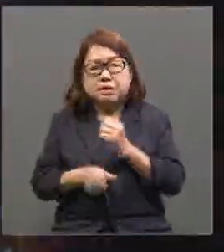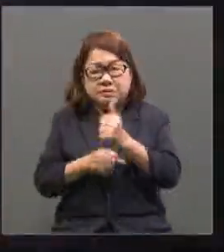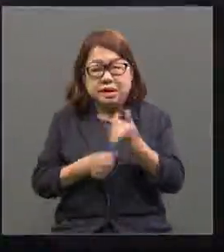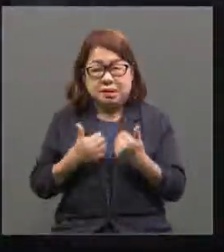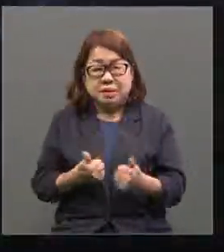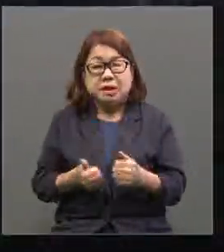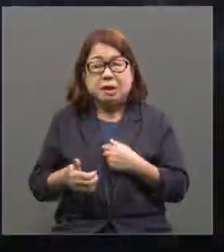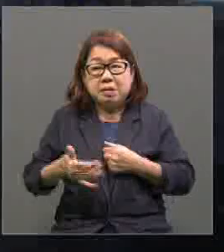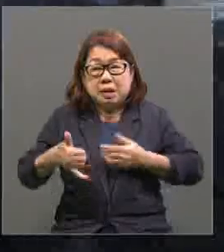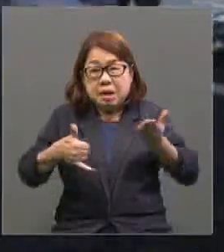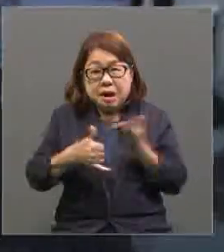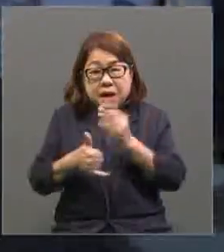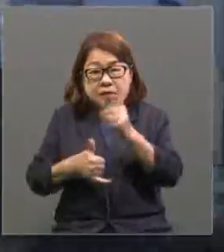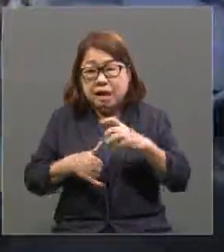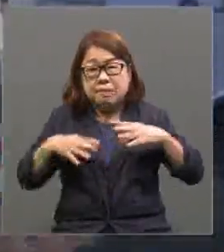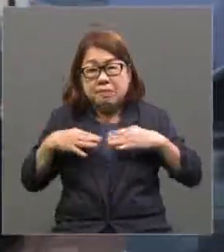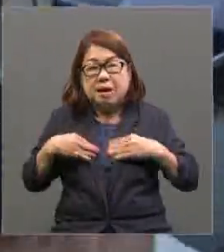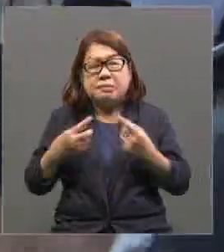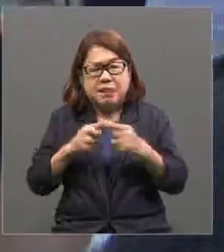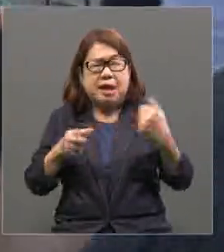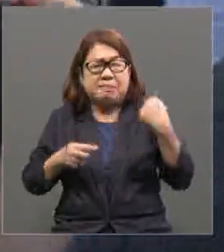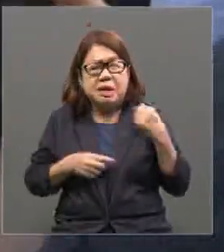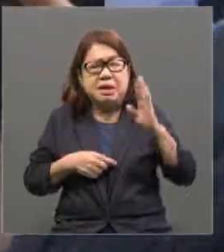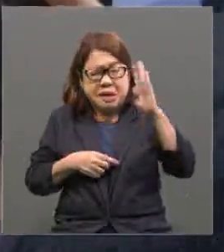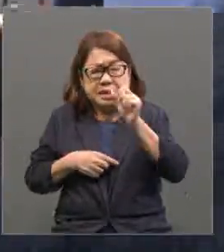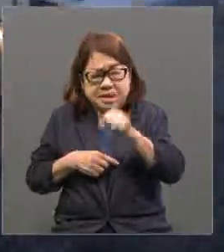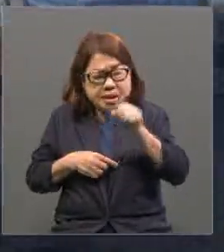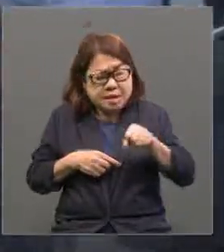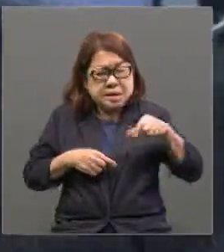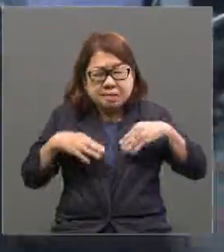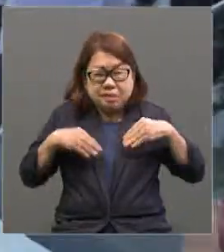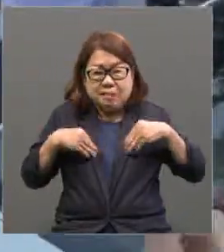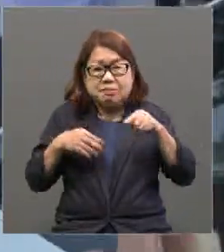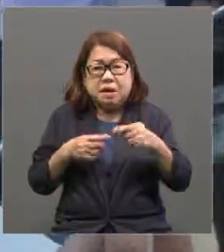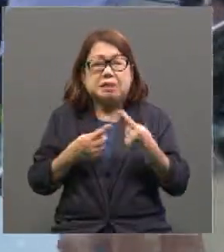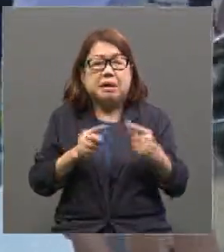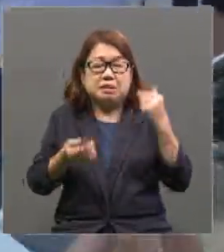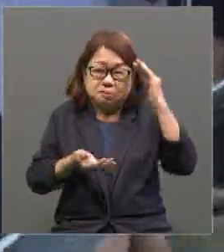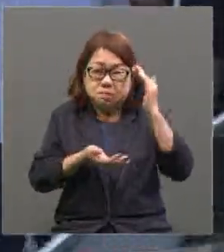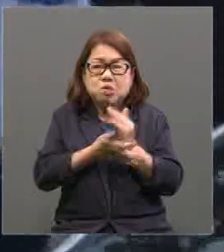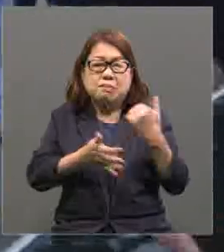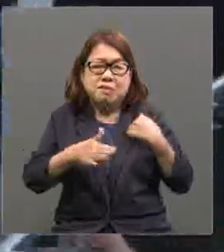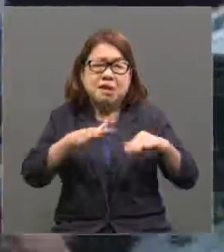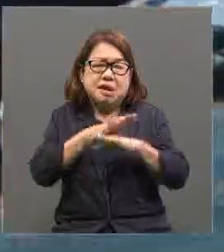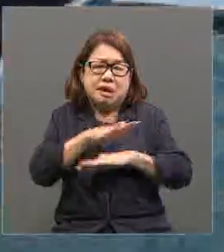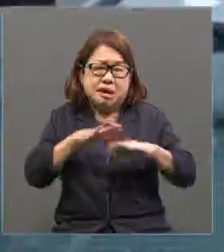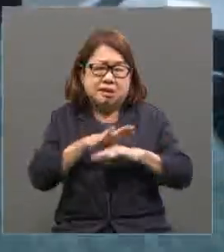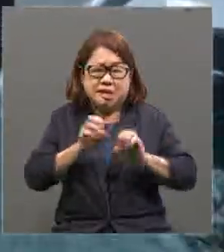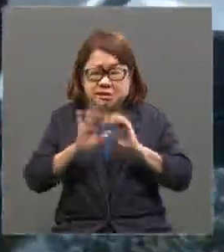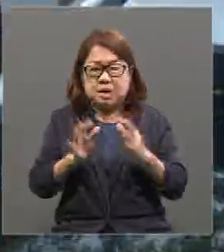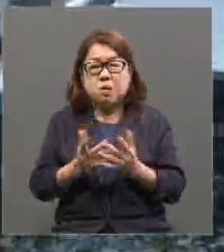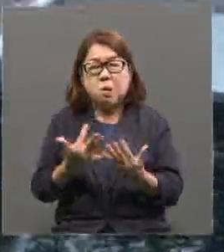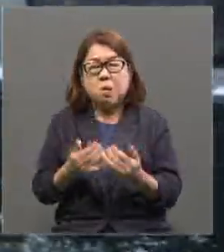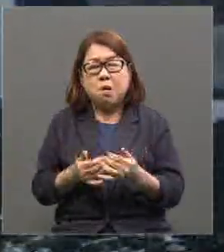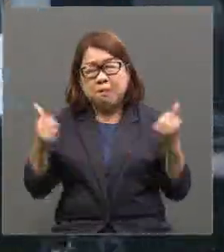พในข้อหาฆ่าแต่ก็รับในข้อเท็จจริงหลายอย่างซึ่งตำรวจก็มีพยานหลักฐานที่แน่นหนาจึงมั่นใจว่าสามารถดำเนินคดีในชั้นศาล